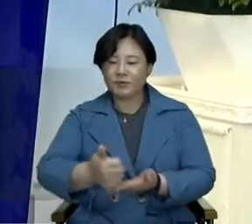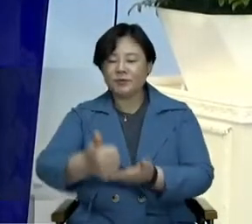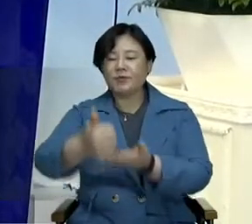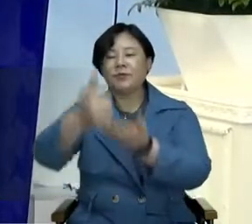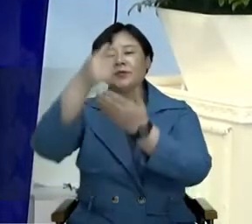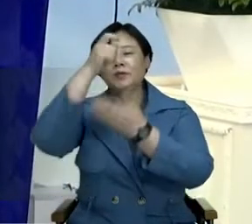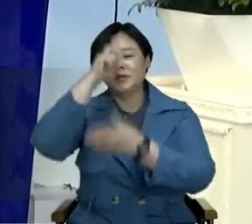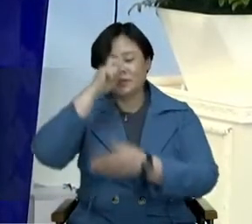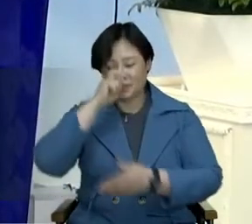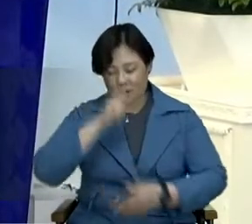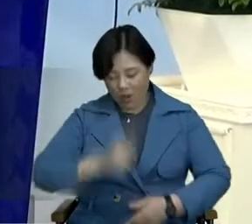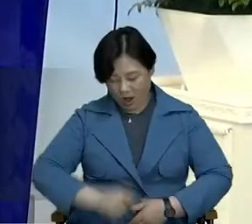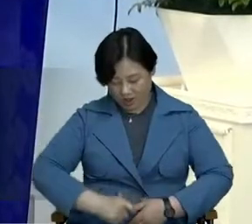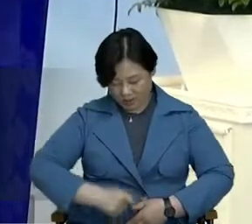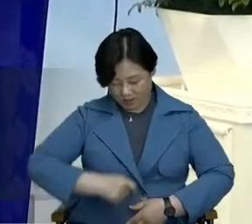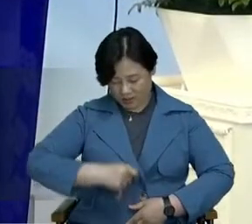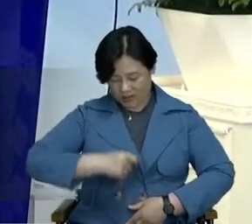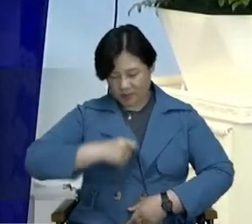주님은